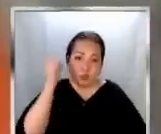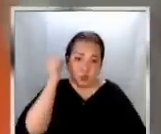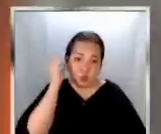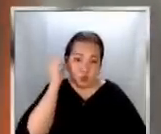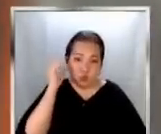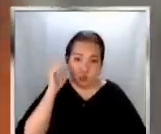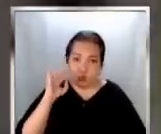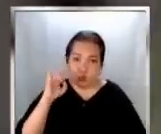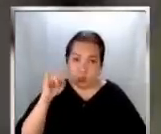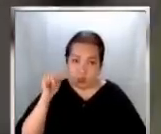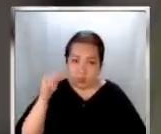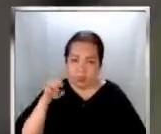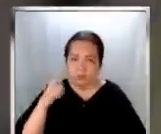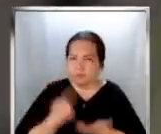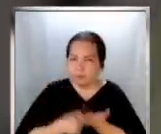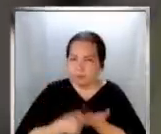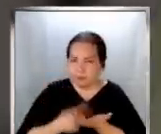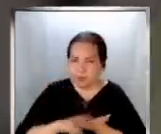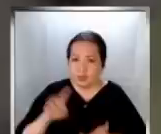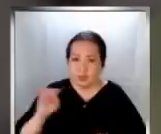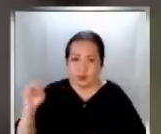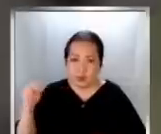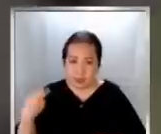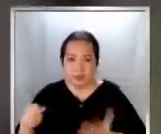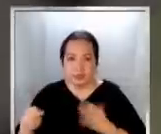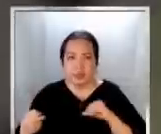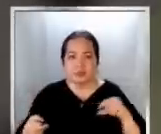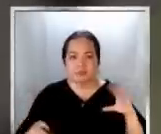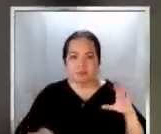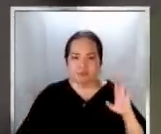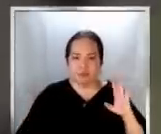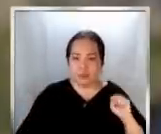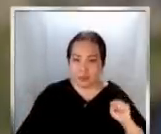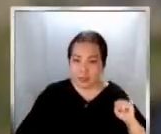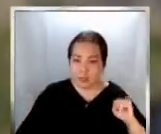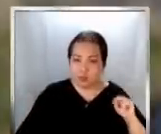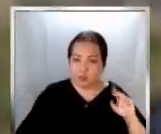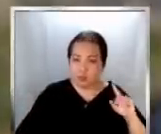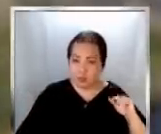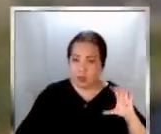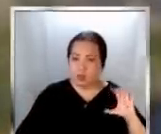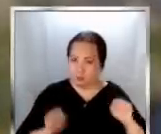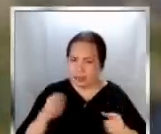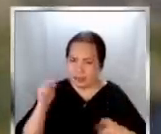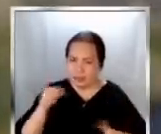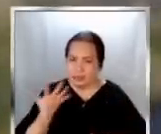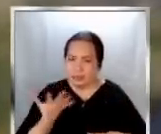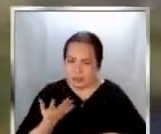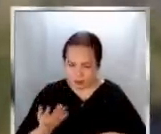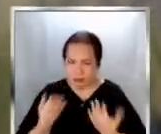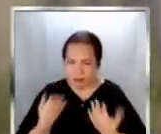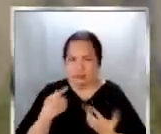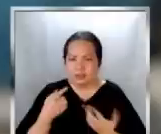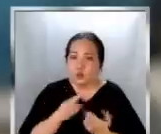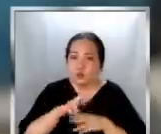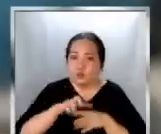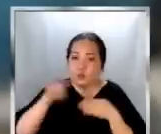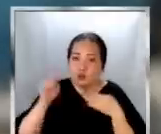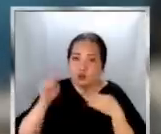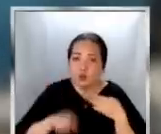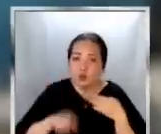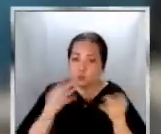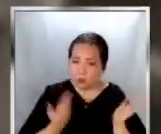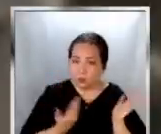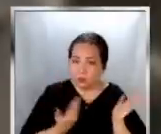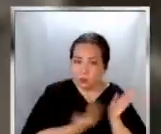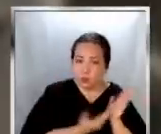para makapagsumite na ang Chinese biopharmaceutical company ng efficacy data na magiging basehan para magamit na ang bakuna sa senior